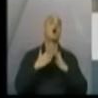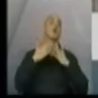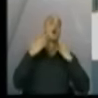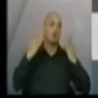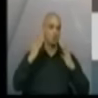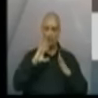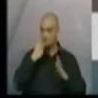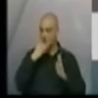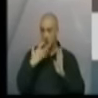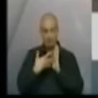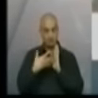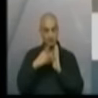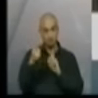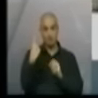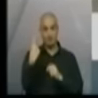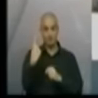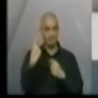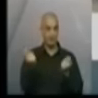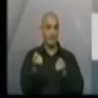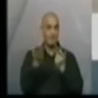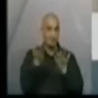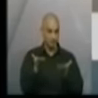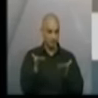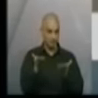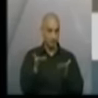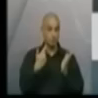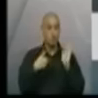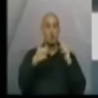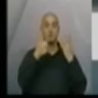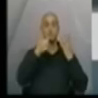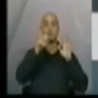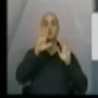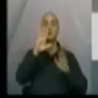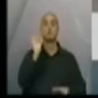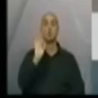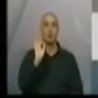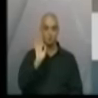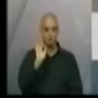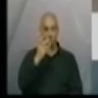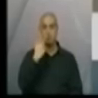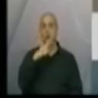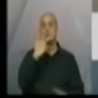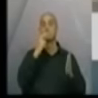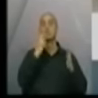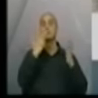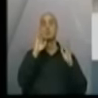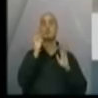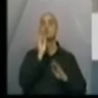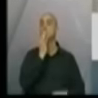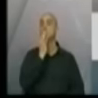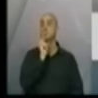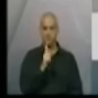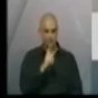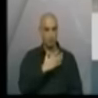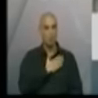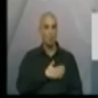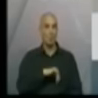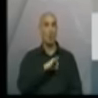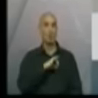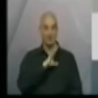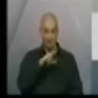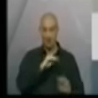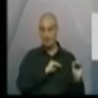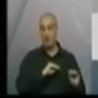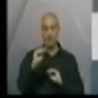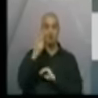לפי כל הסקרים שהם עצמם מפרסמים למעלה מ-65 א למעלה מ-80 90% מהצעירים מעוניין וגם מהגר